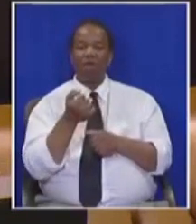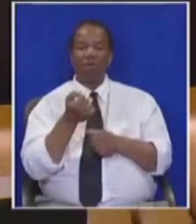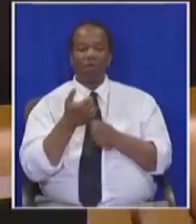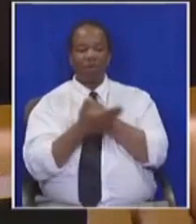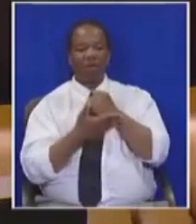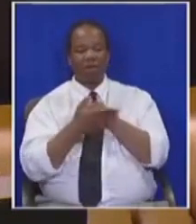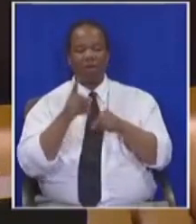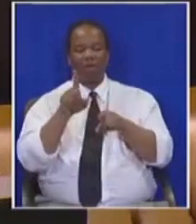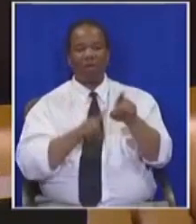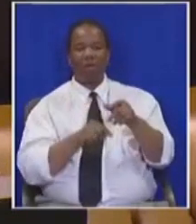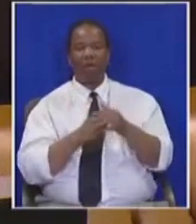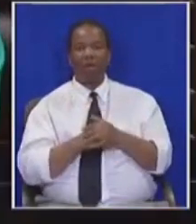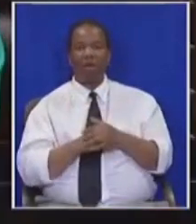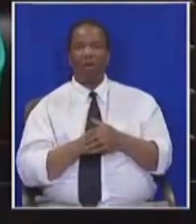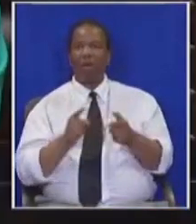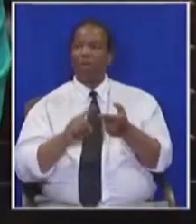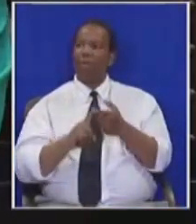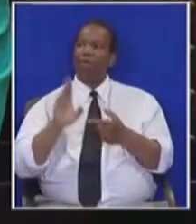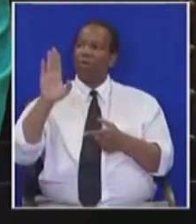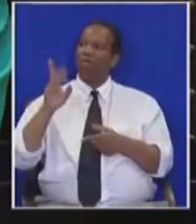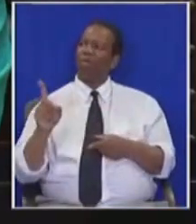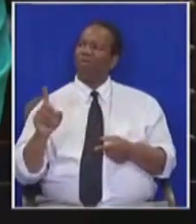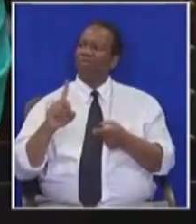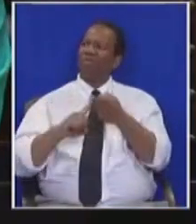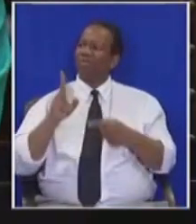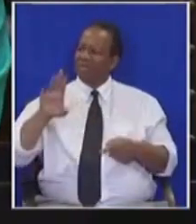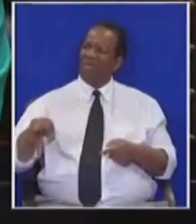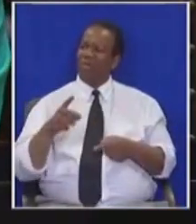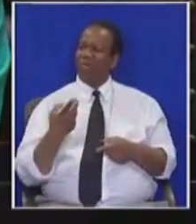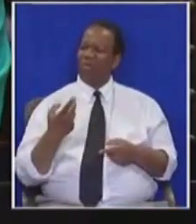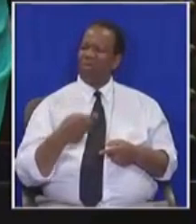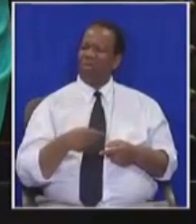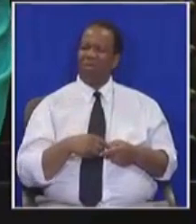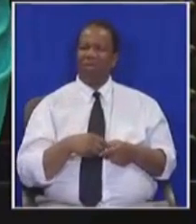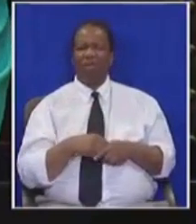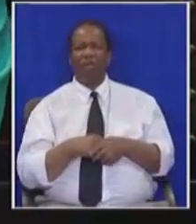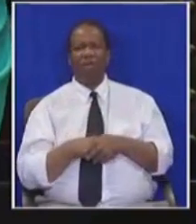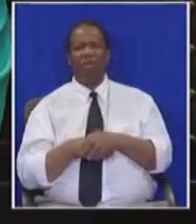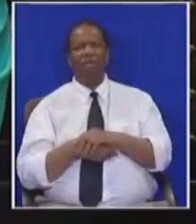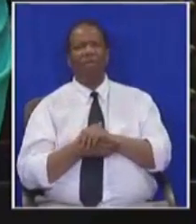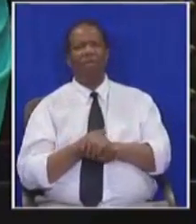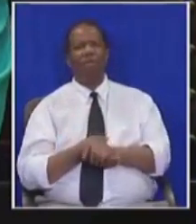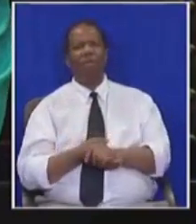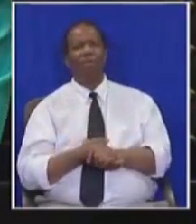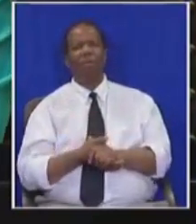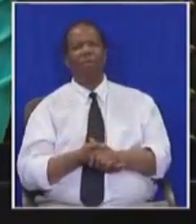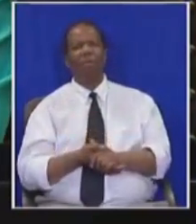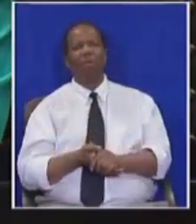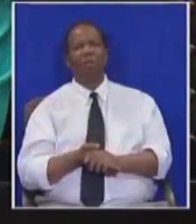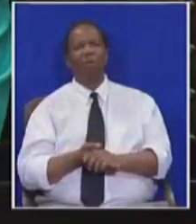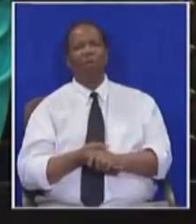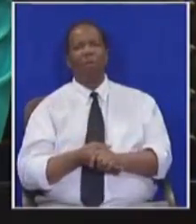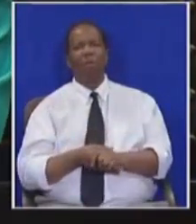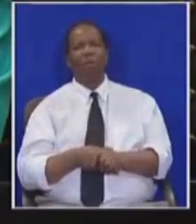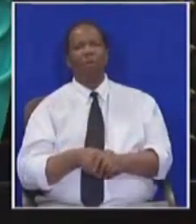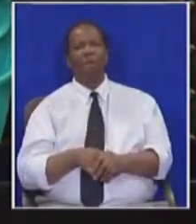Nama jazza ye. Kukhona i-point of order, Mama Khaoli. Ayikho. Ikhona, Mama. Yes, honorable member, what's the point